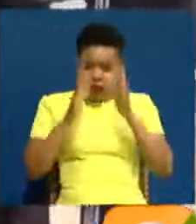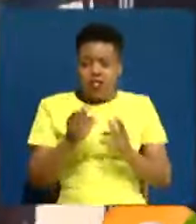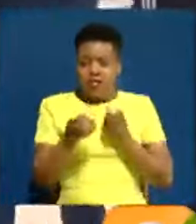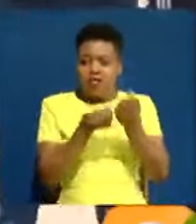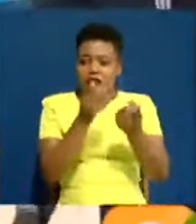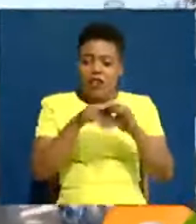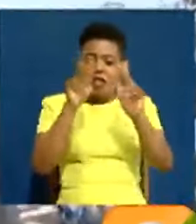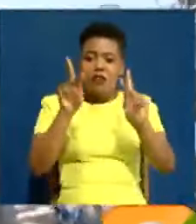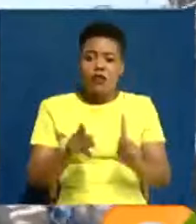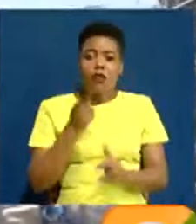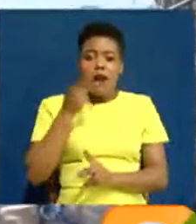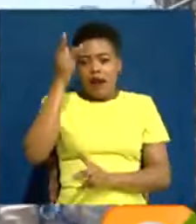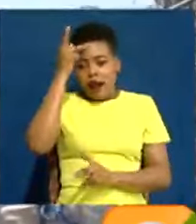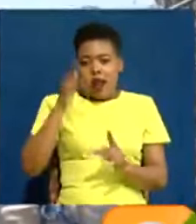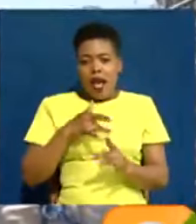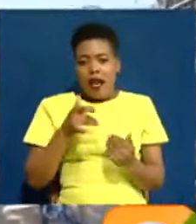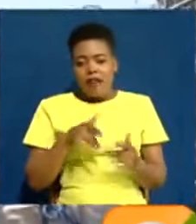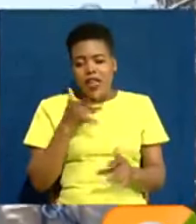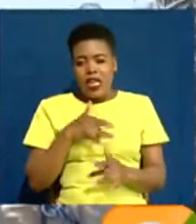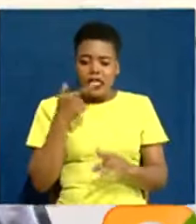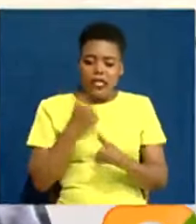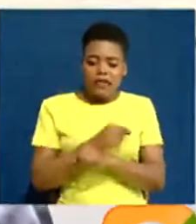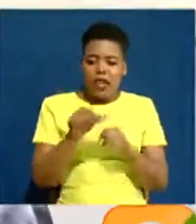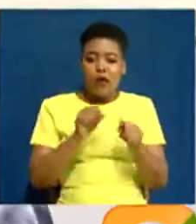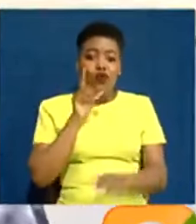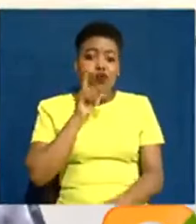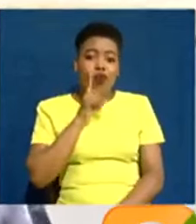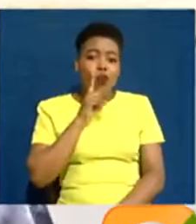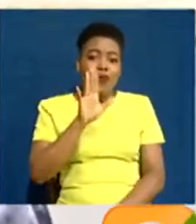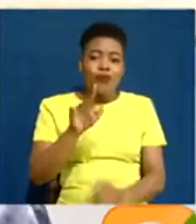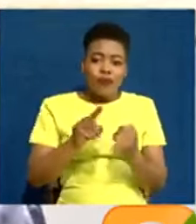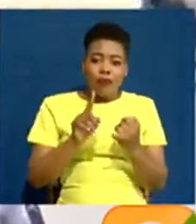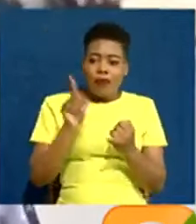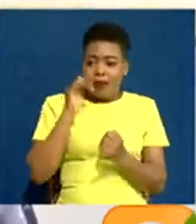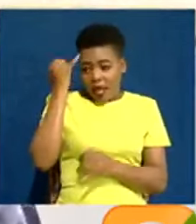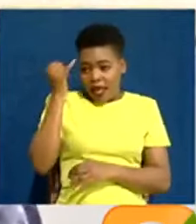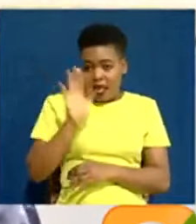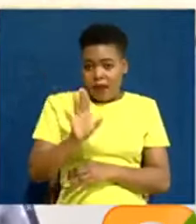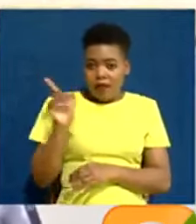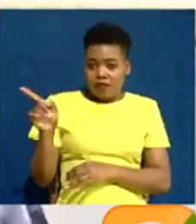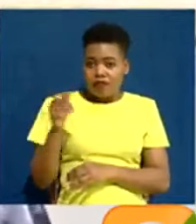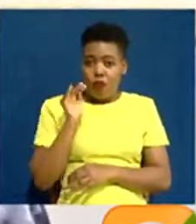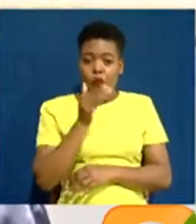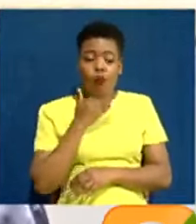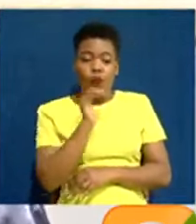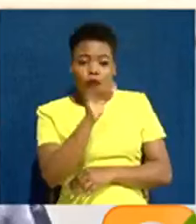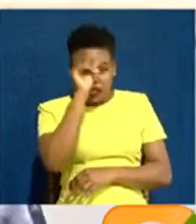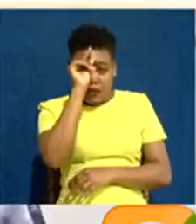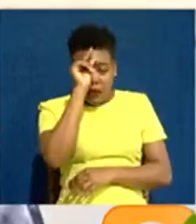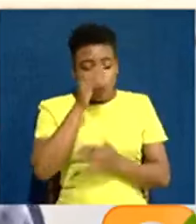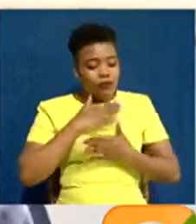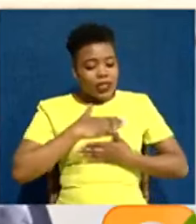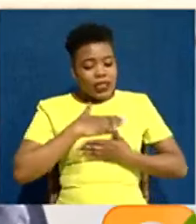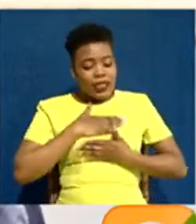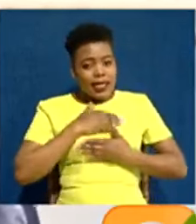Kisumu, wazazi wakiwa na hisia mseto kuhusu kesho. So tungependa kuomba serikali tafadhali iangalie maneno ya mgomo ili